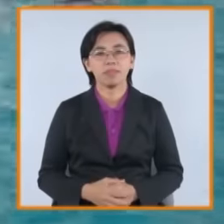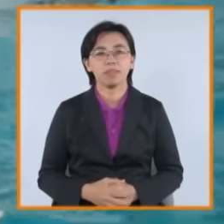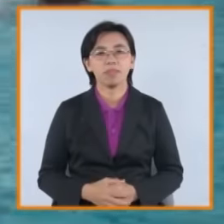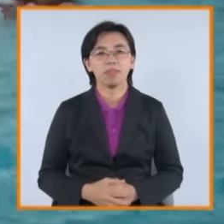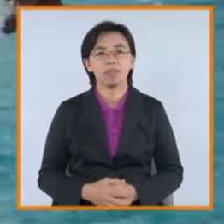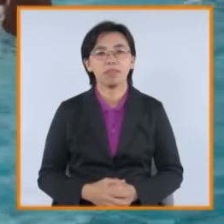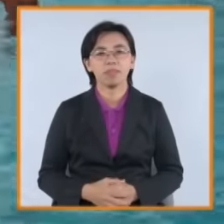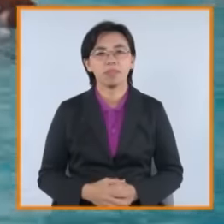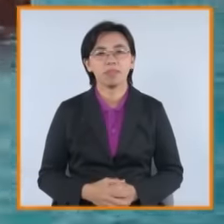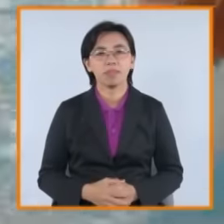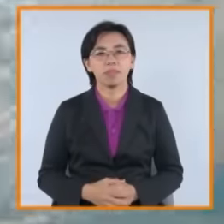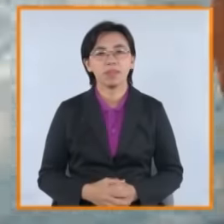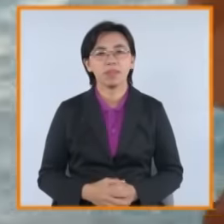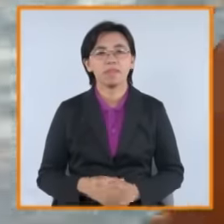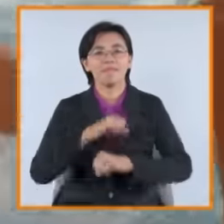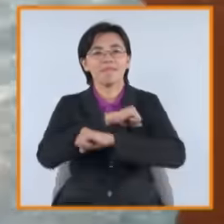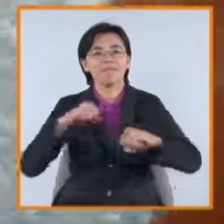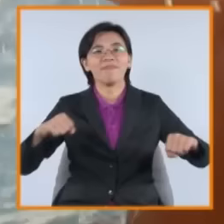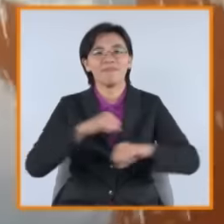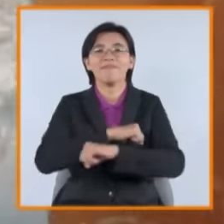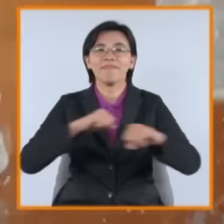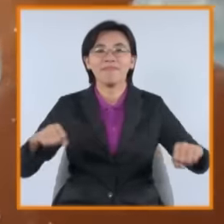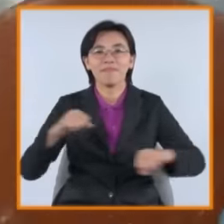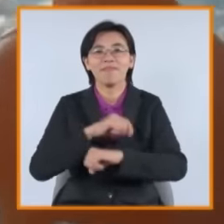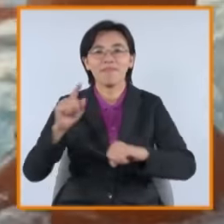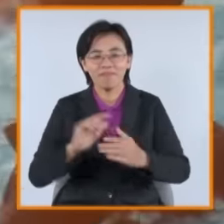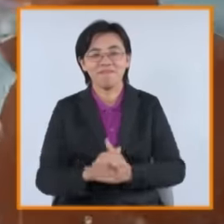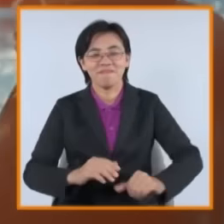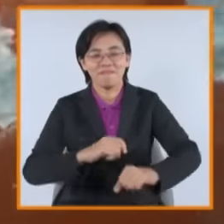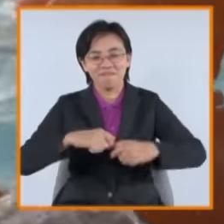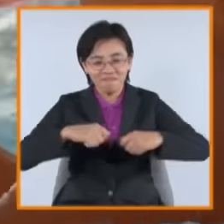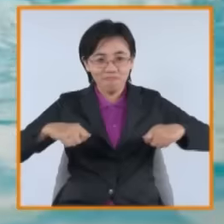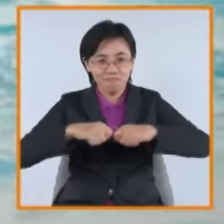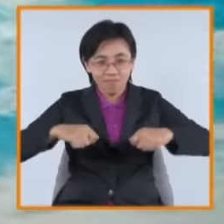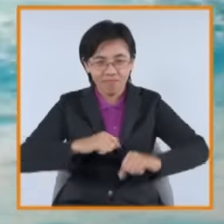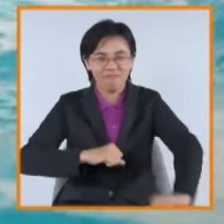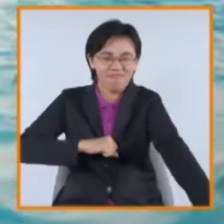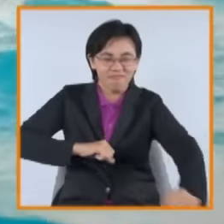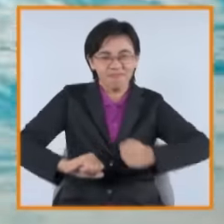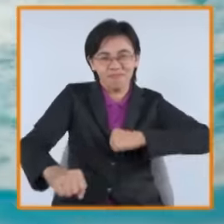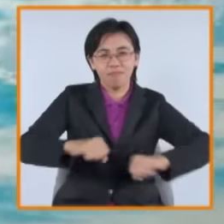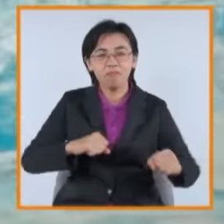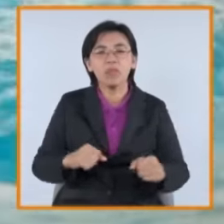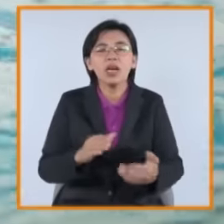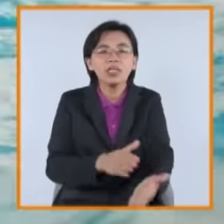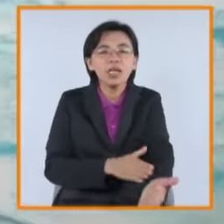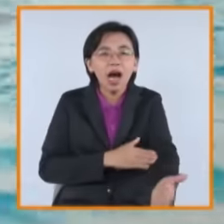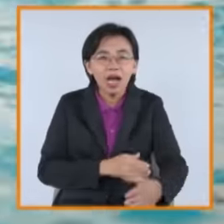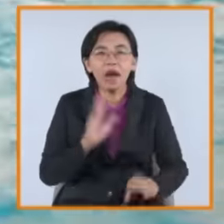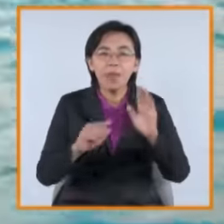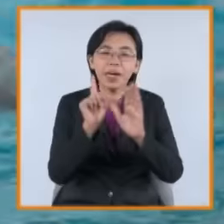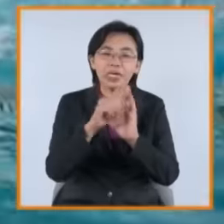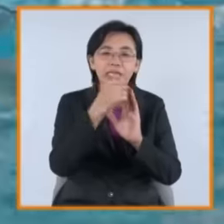อะควาแอโรบิกเริ่มต้นด้วยการวอร์มอัพร่างกายร่วมกับการยืดเหยียดกล้ามเนื้อจากการเคลื่อนไหวร่างกายจังหวะช้าๆ 10-15